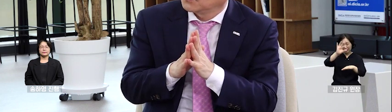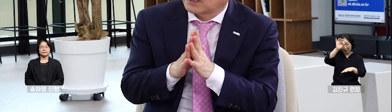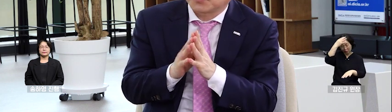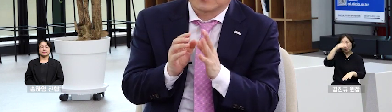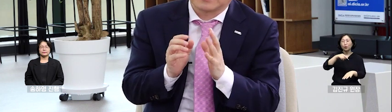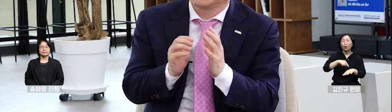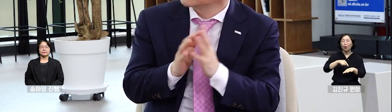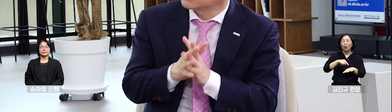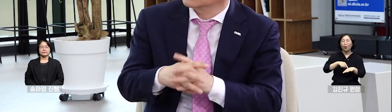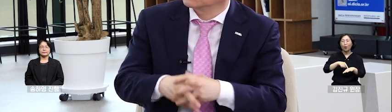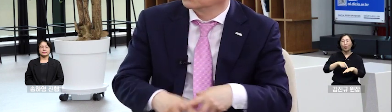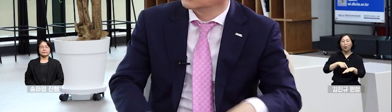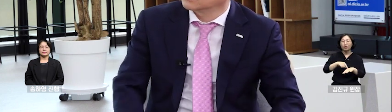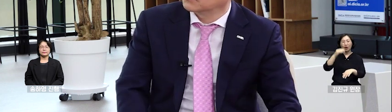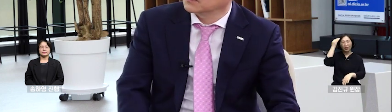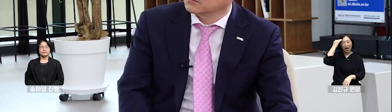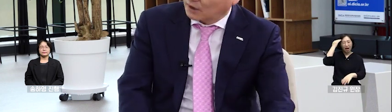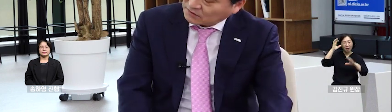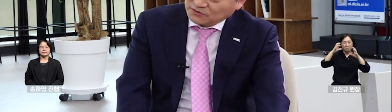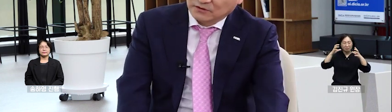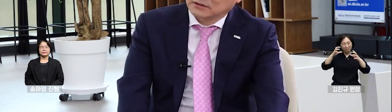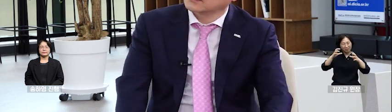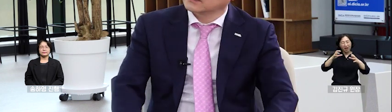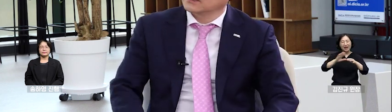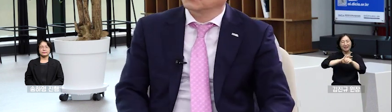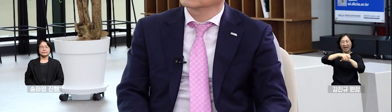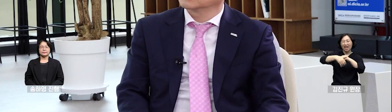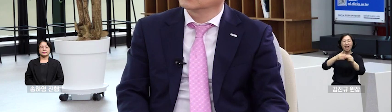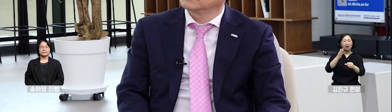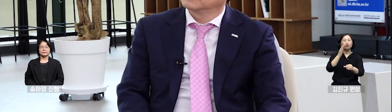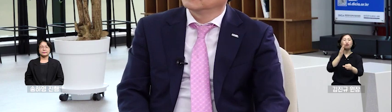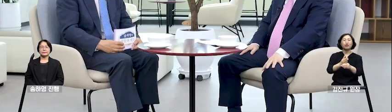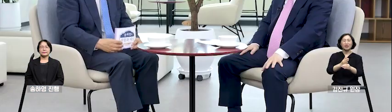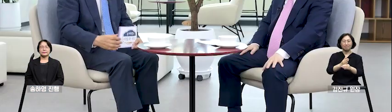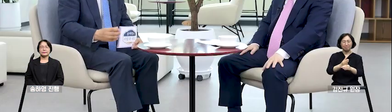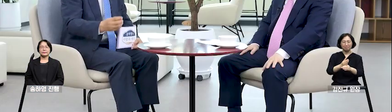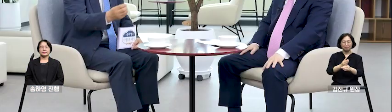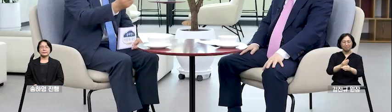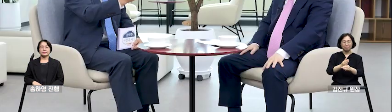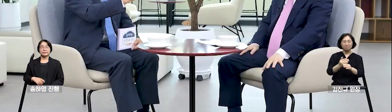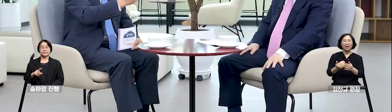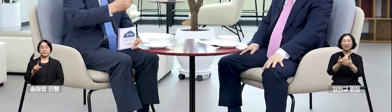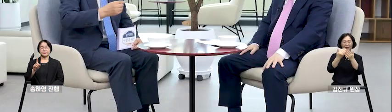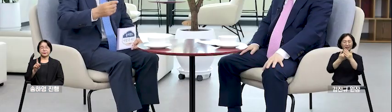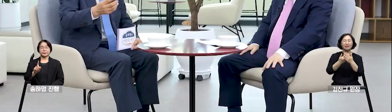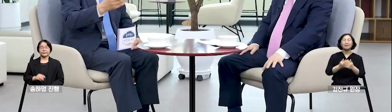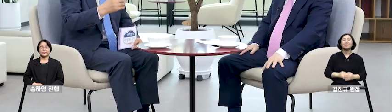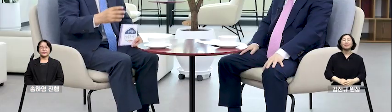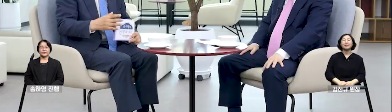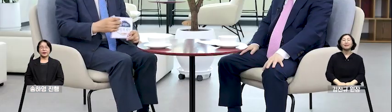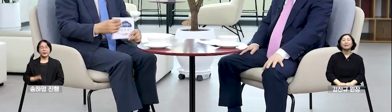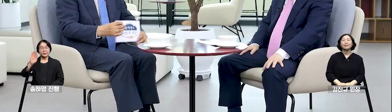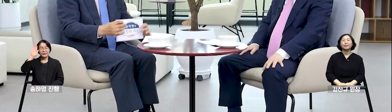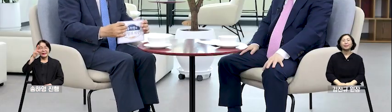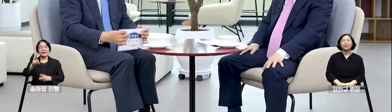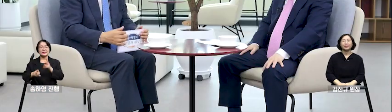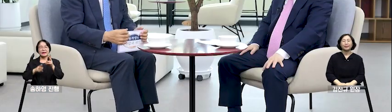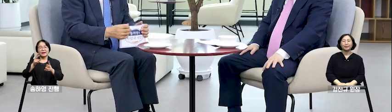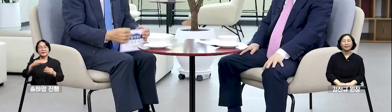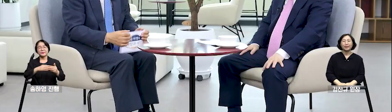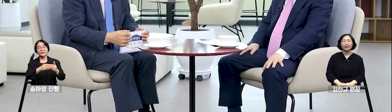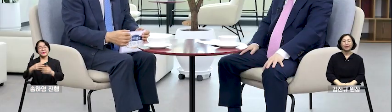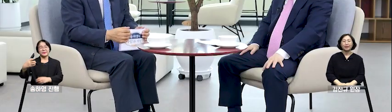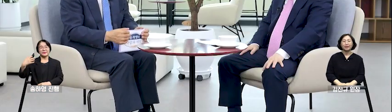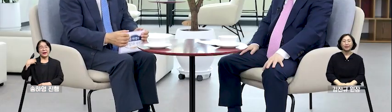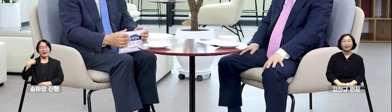앞으로 대한민국 시대 가서 논단 이래 각각 저는 그렇게 생각하고 있습니다 그것도 그 미래 산업을 주도하는 데 마